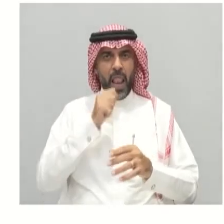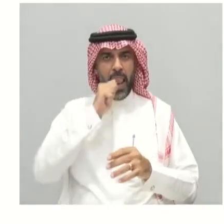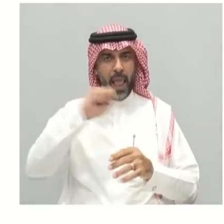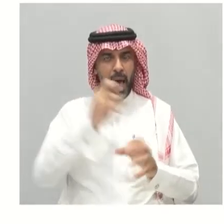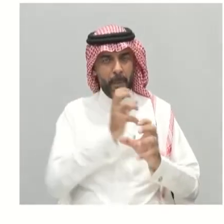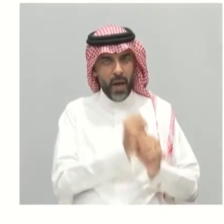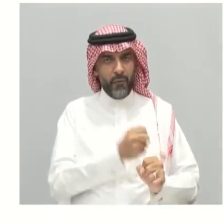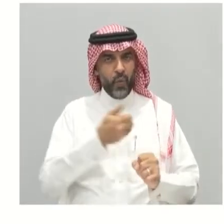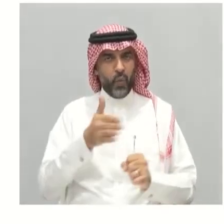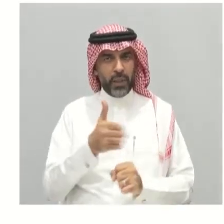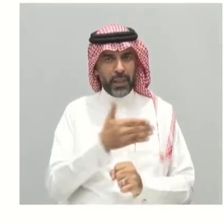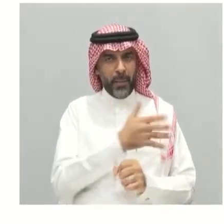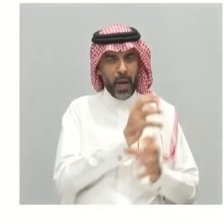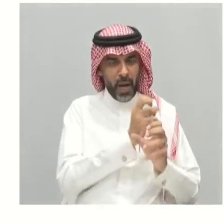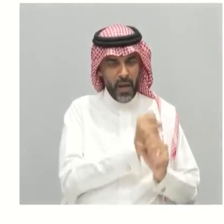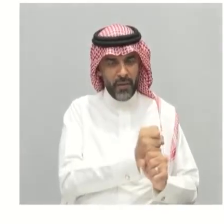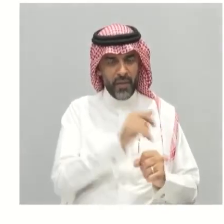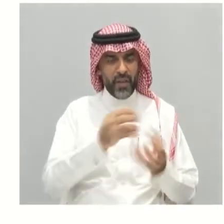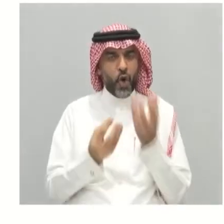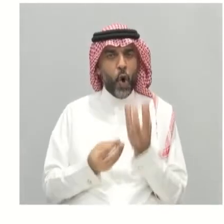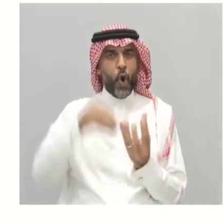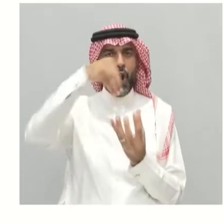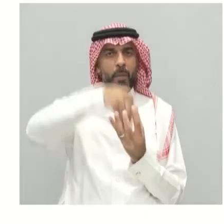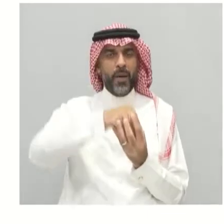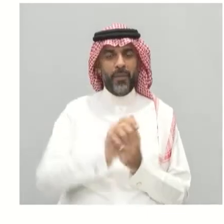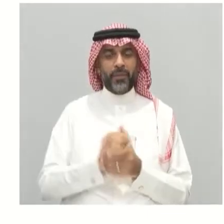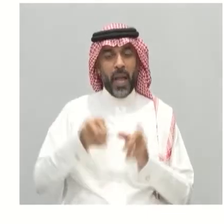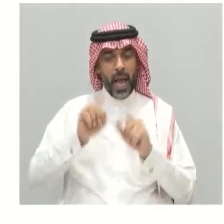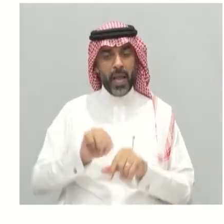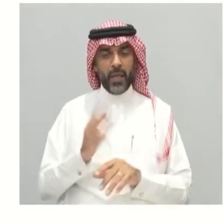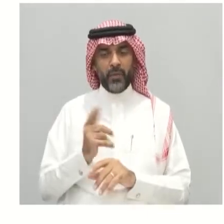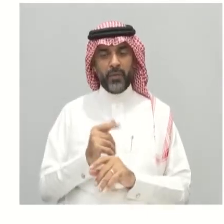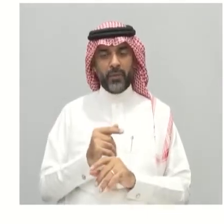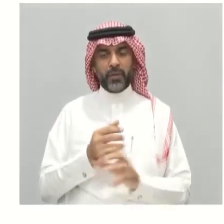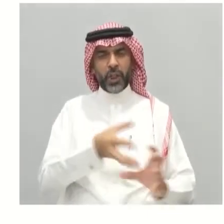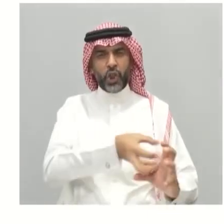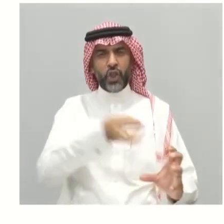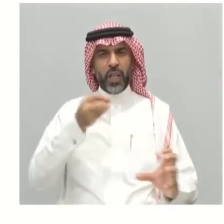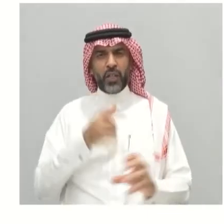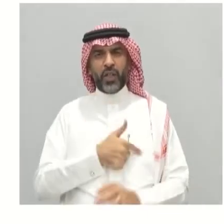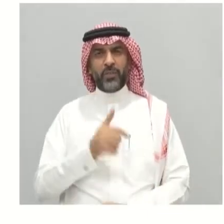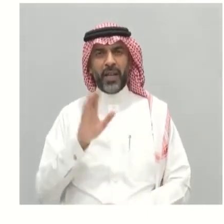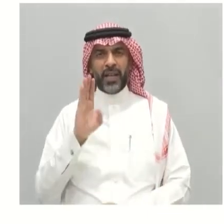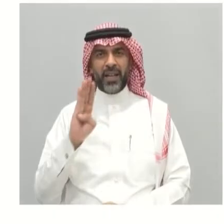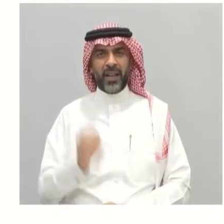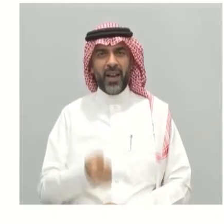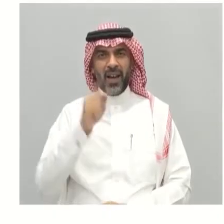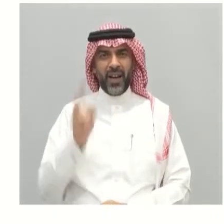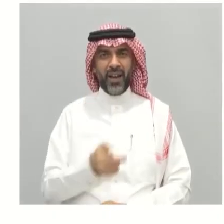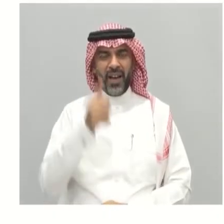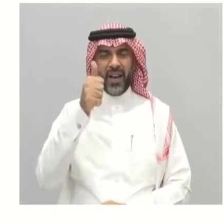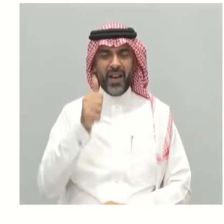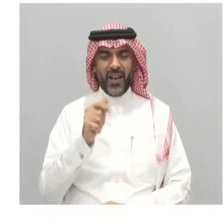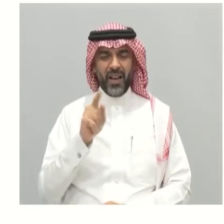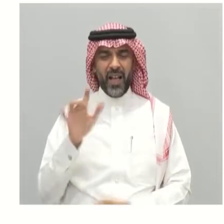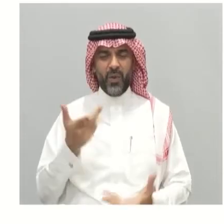والسمك في المعلبات وايضا يستخرج منها الكارا جنين الذي يستخدم